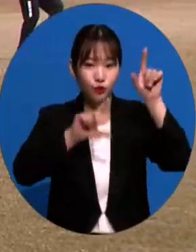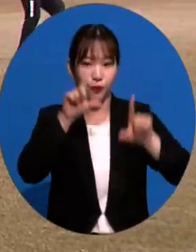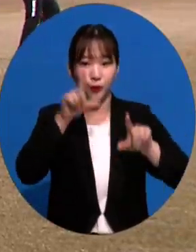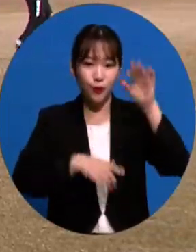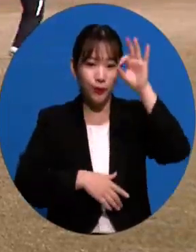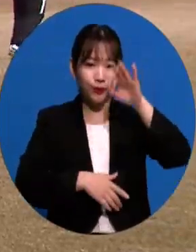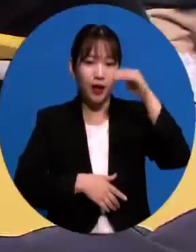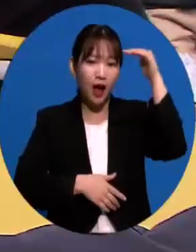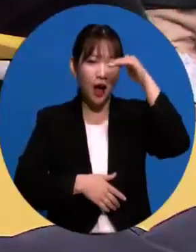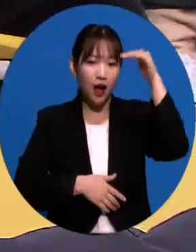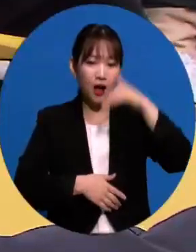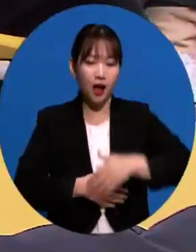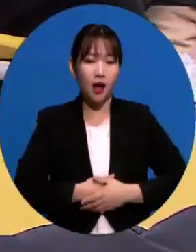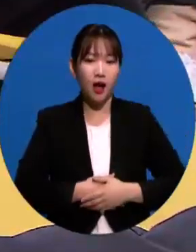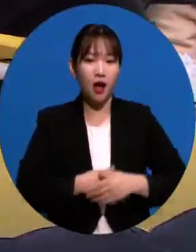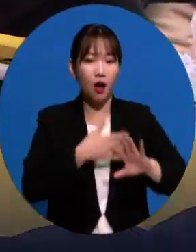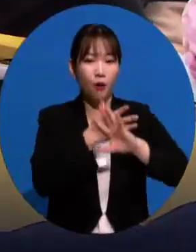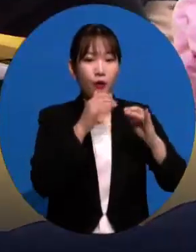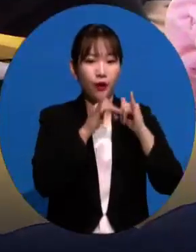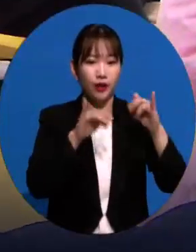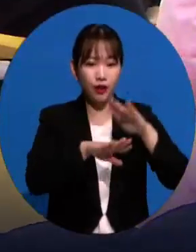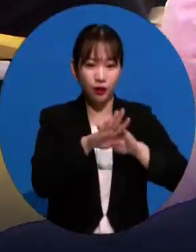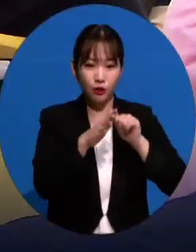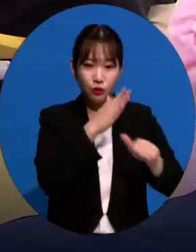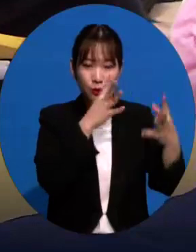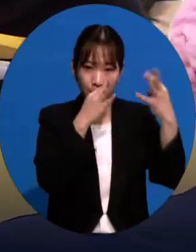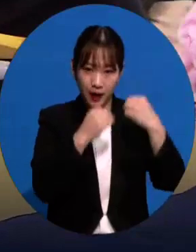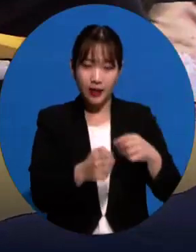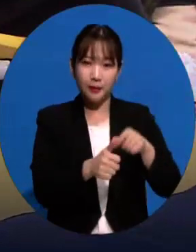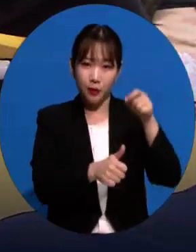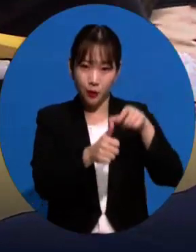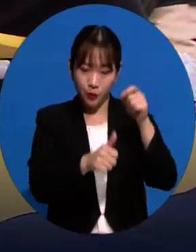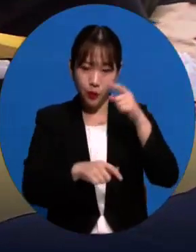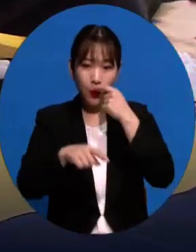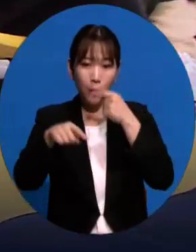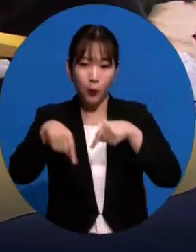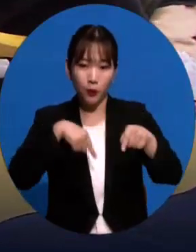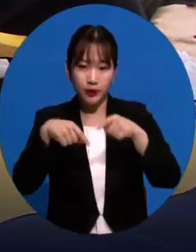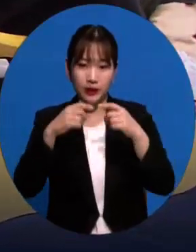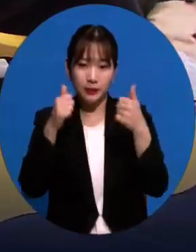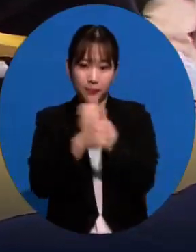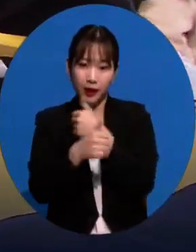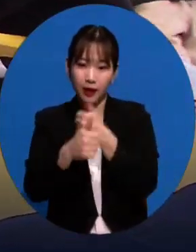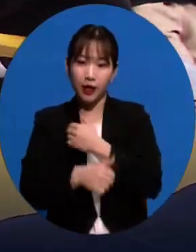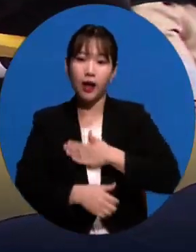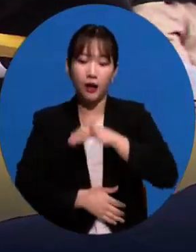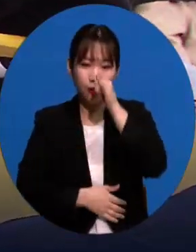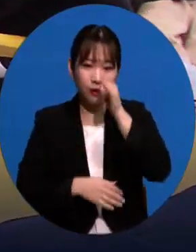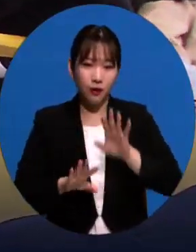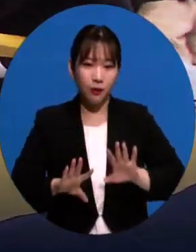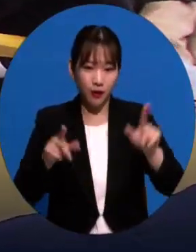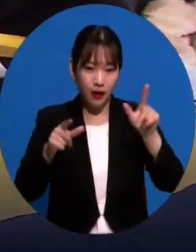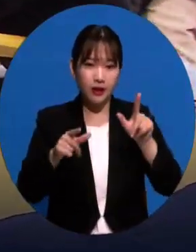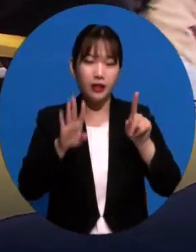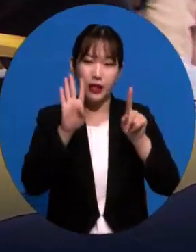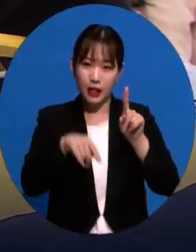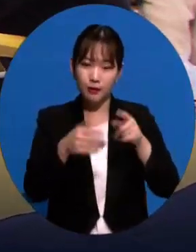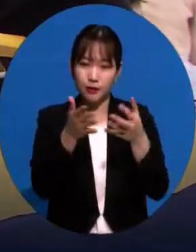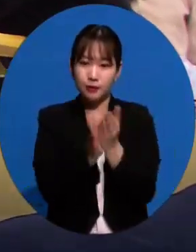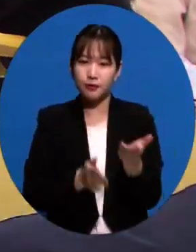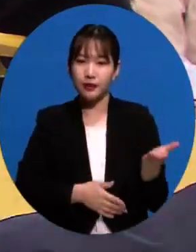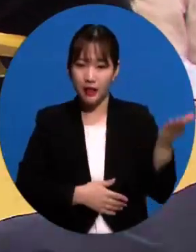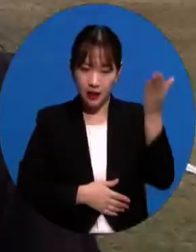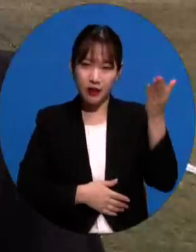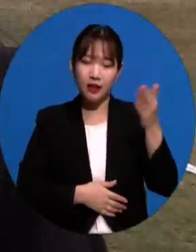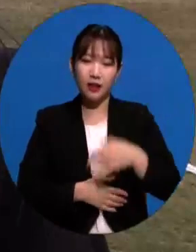지켜봤습니다. 뭐 외국인 선수들도 새로 많이 영입되고 코치진들도 뭐 새로 바뀐 걸로 알고 있는데 올해는 일부러